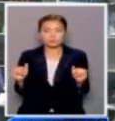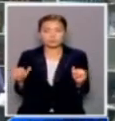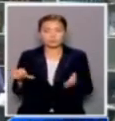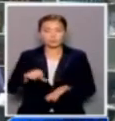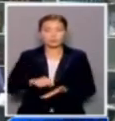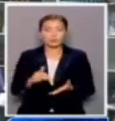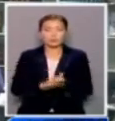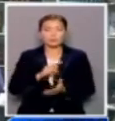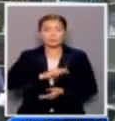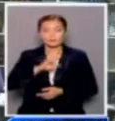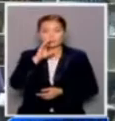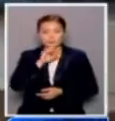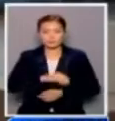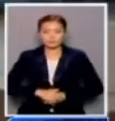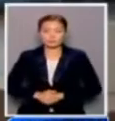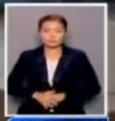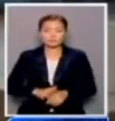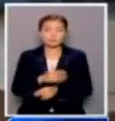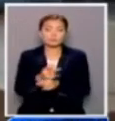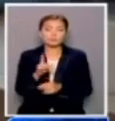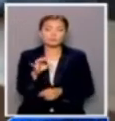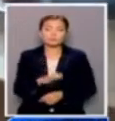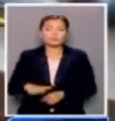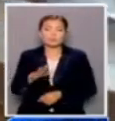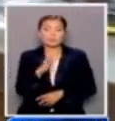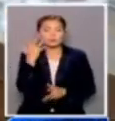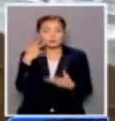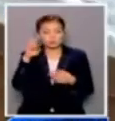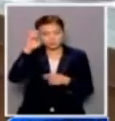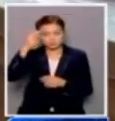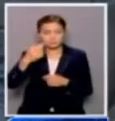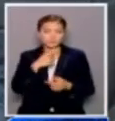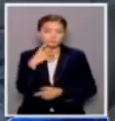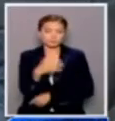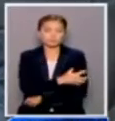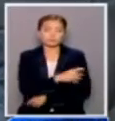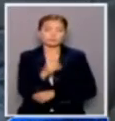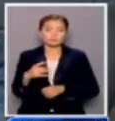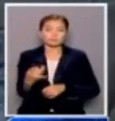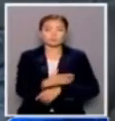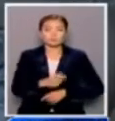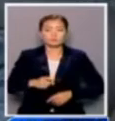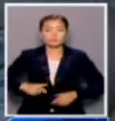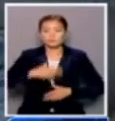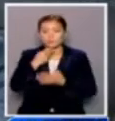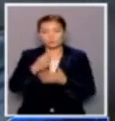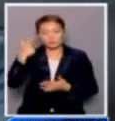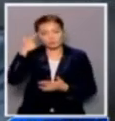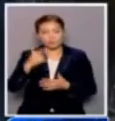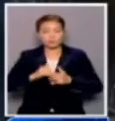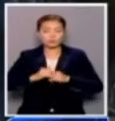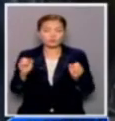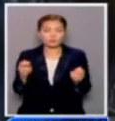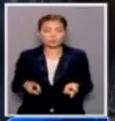конференцияларда таныстыру жұмыстарын жүргізген болатын. Елбасы Нұрсұлтан Назарбаевтың заманауи мемлекеттің қуаты ең алдымен азаматтарының білімімен өлшенеді